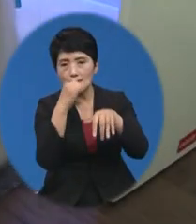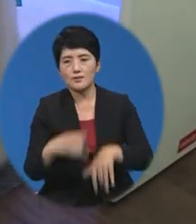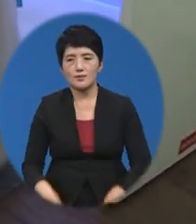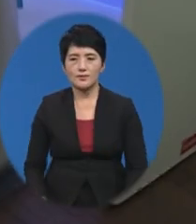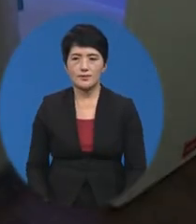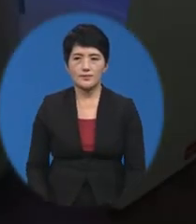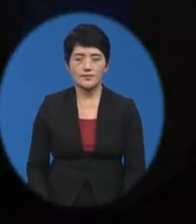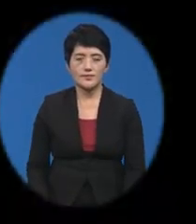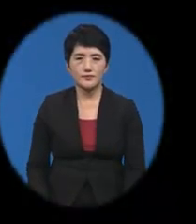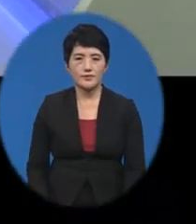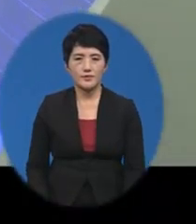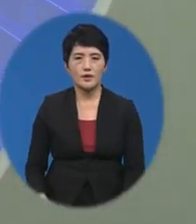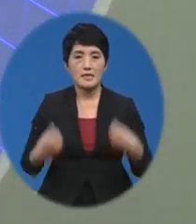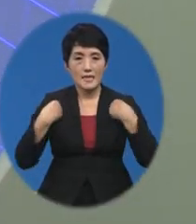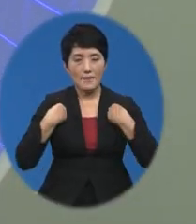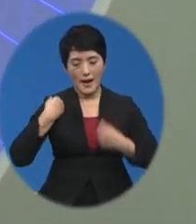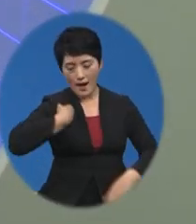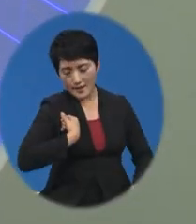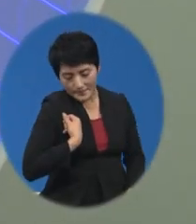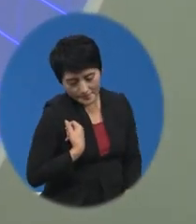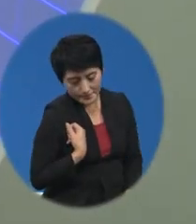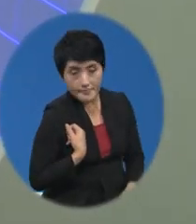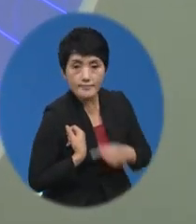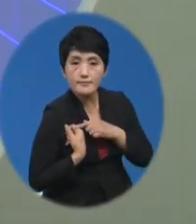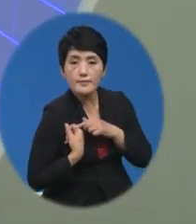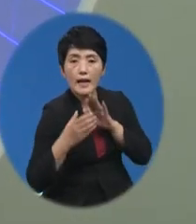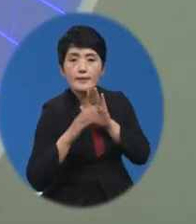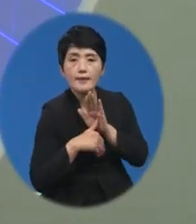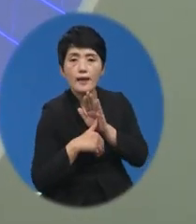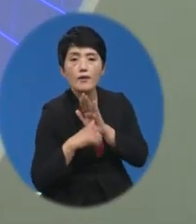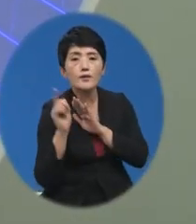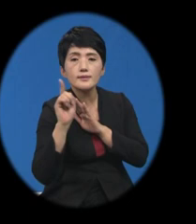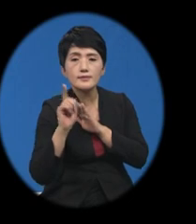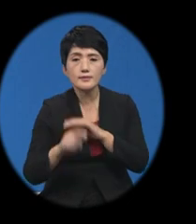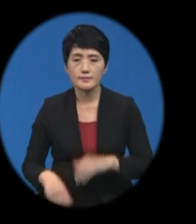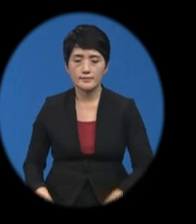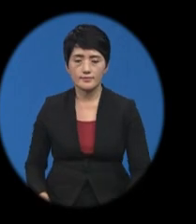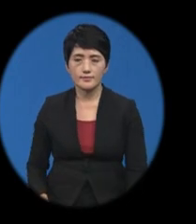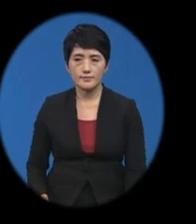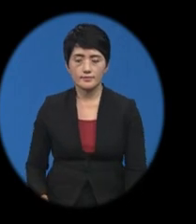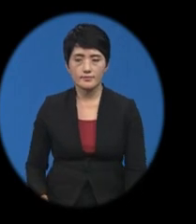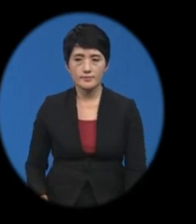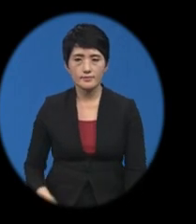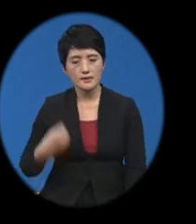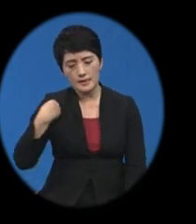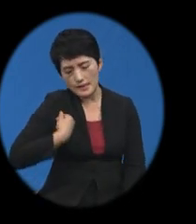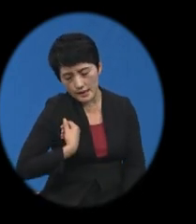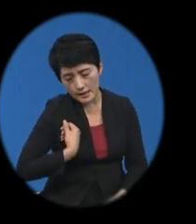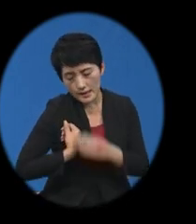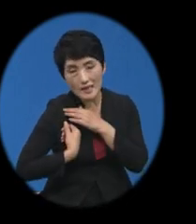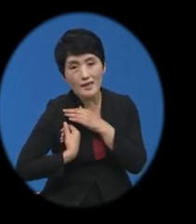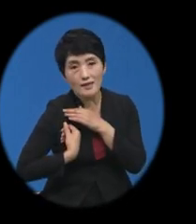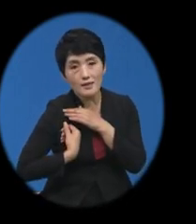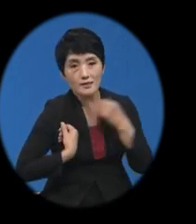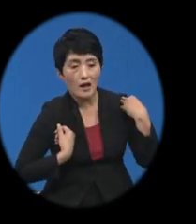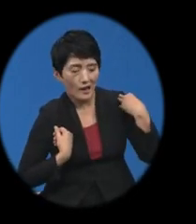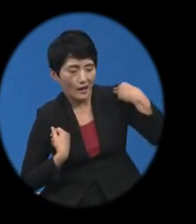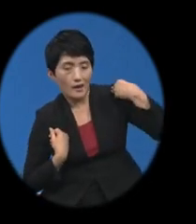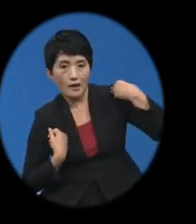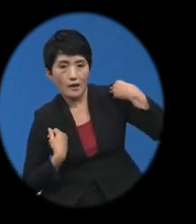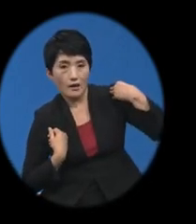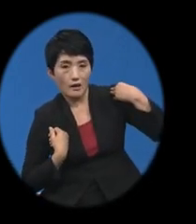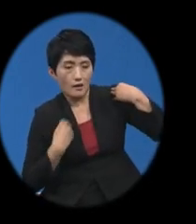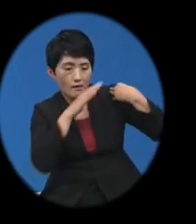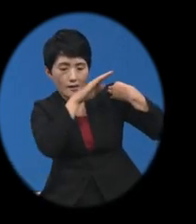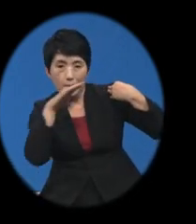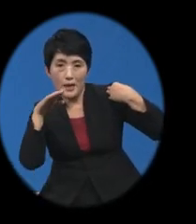이번엔 한쪽 어깨에만 배낭을 메었을 때는 어떤지 살펴봤는데요. 가방이 흘러내리지 않도록 가방을 맨